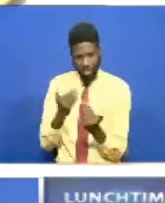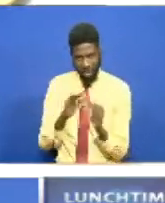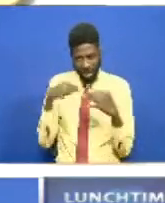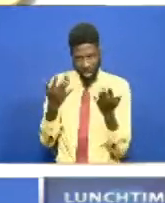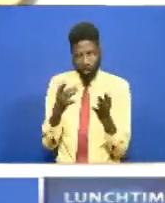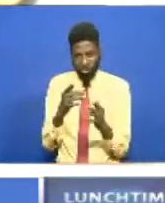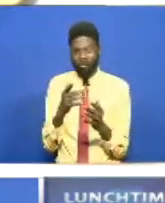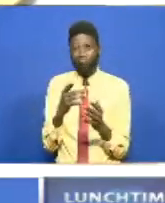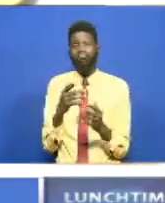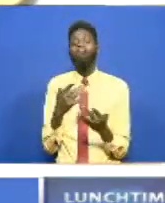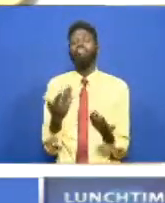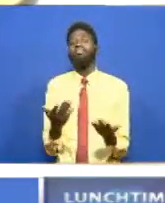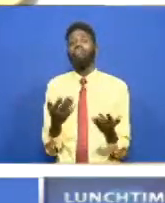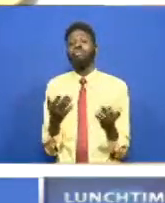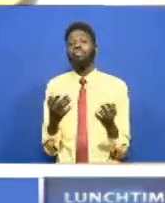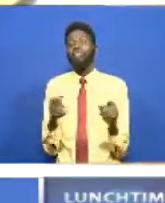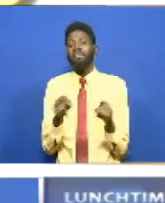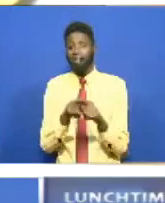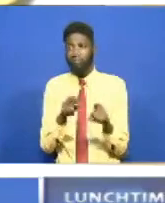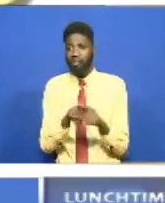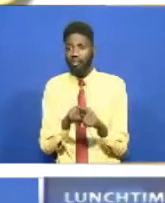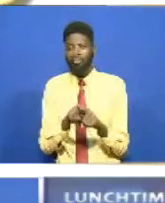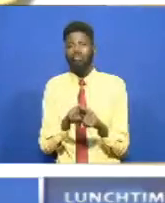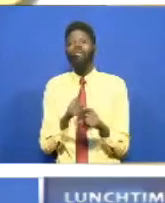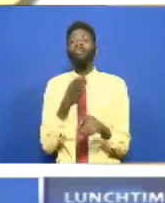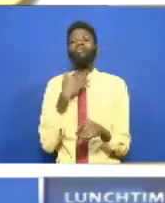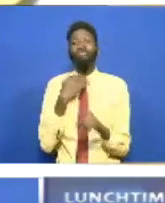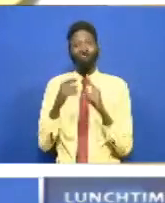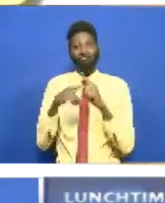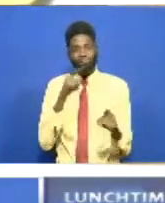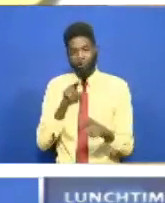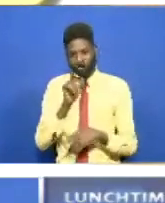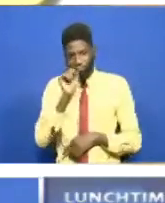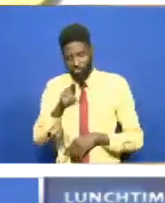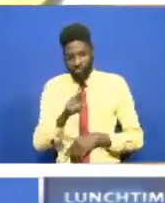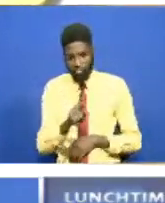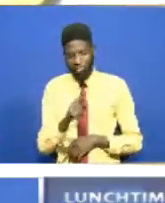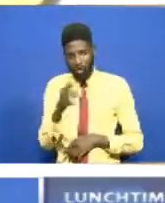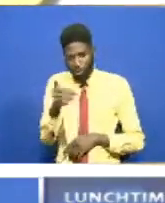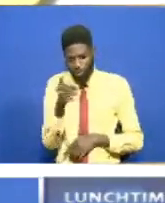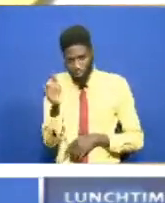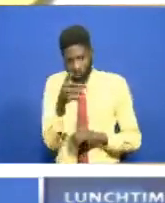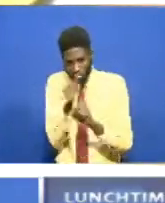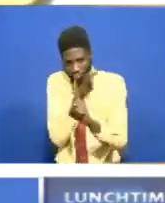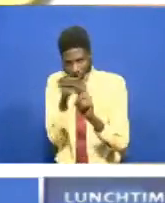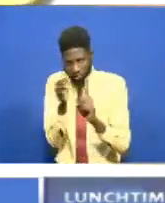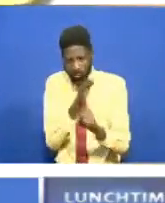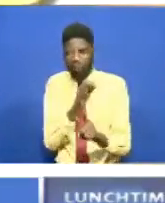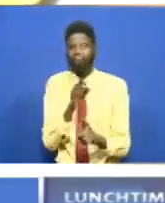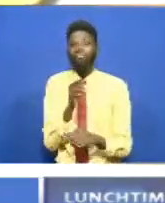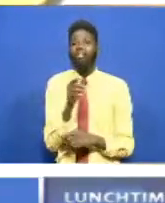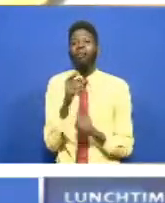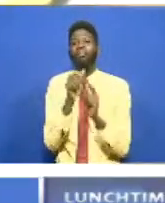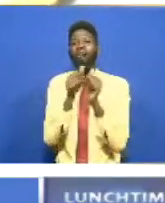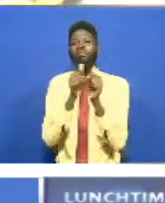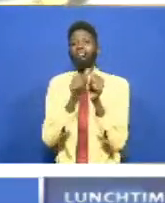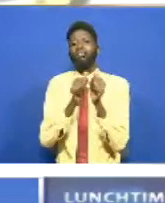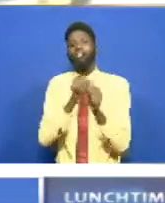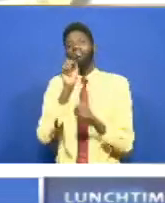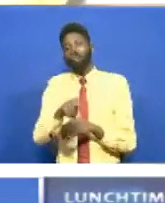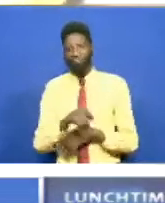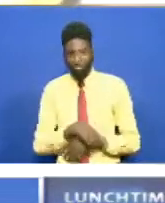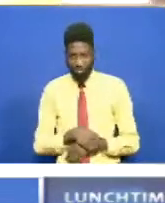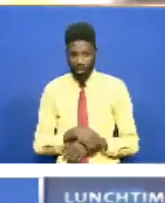Anataka kuchinja kuku, alafu anaita kuku kut. Anarusha mahindi. Kuku nafikiri